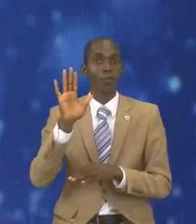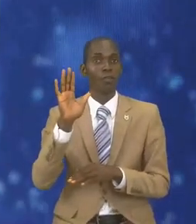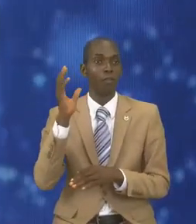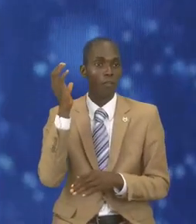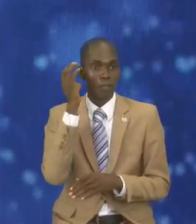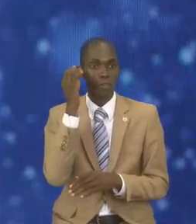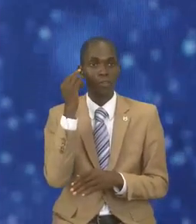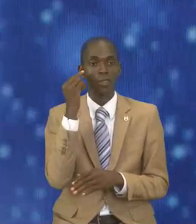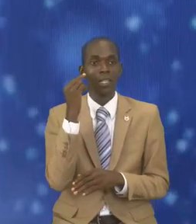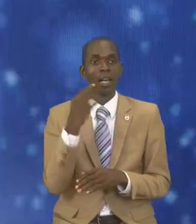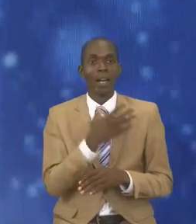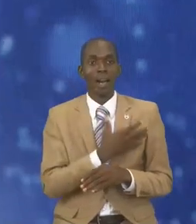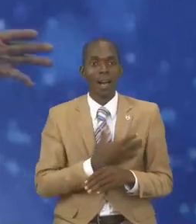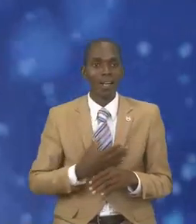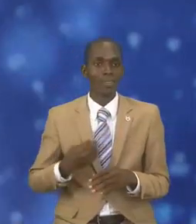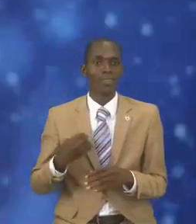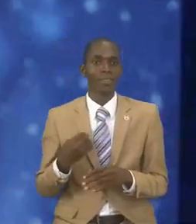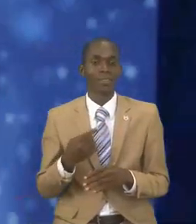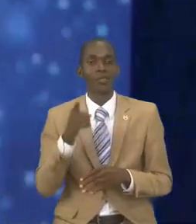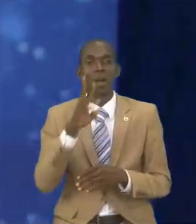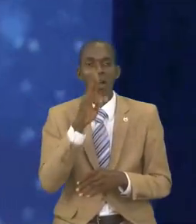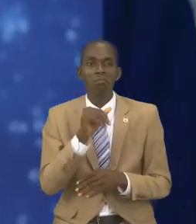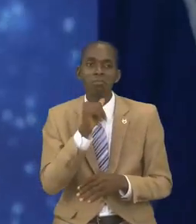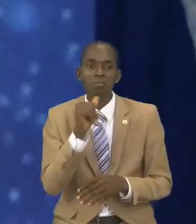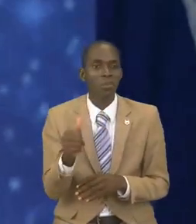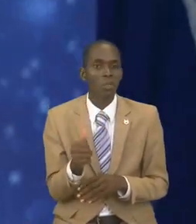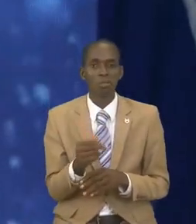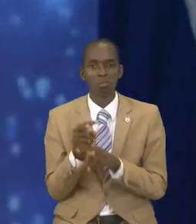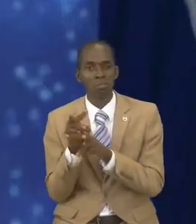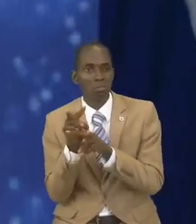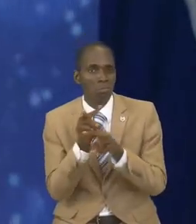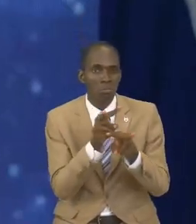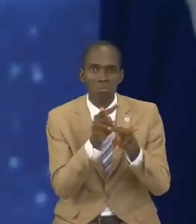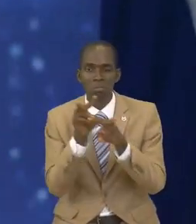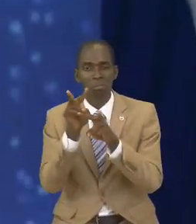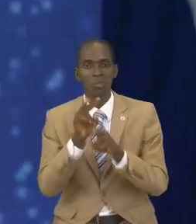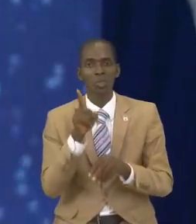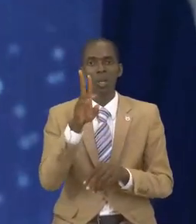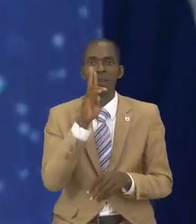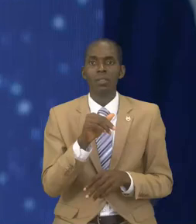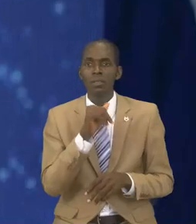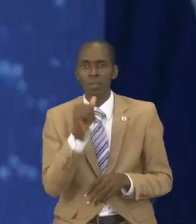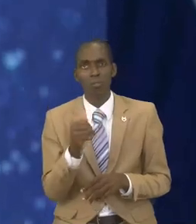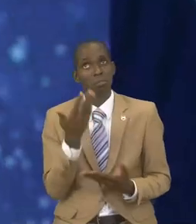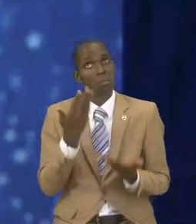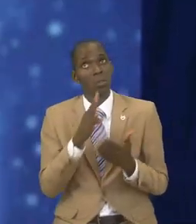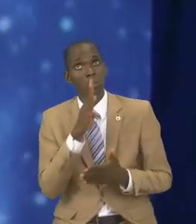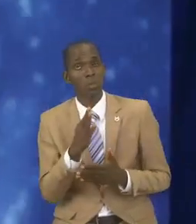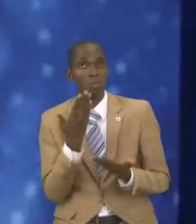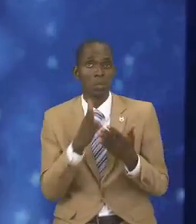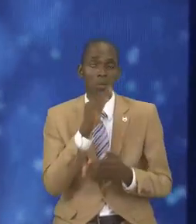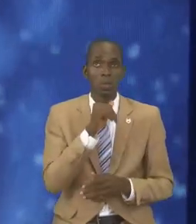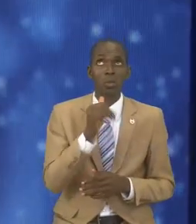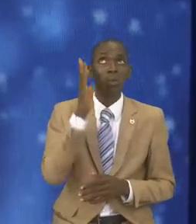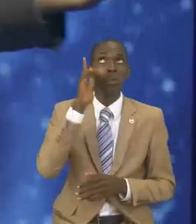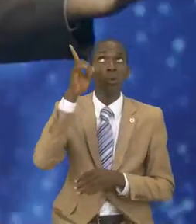pensée, tu dis, ah, je veux les bénédictions du Seigneur. Et tu ne regardes pas par-ci, par-là. Tu ne dis pas, est-ce qu'il ne va pas, est-ce qu'il va, est-ce